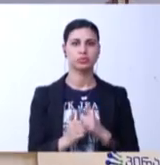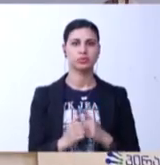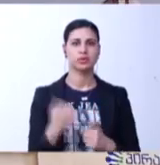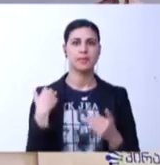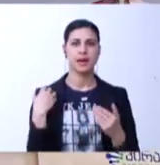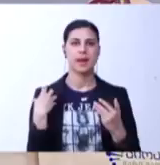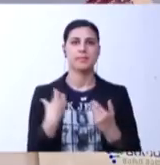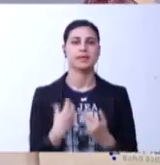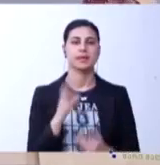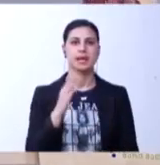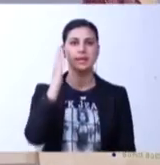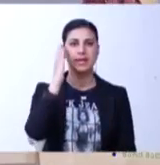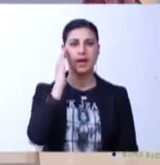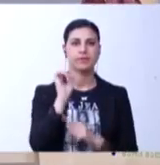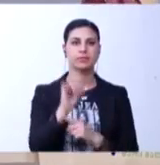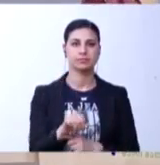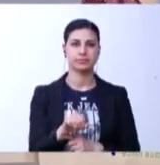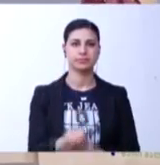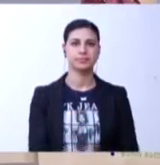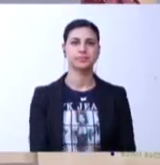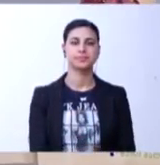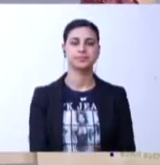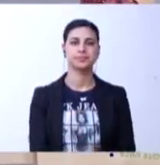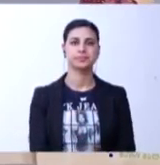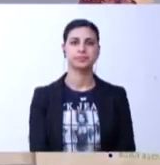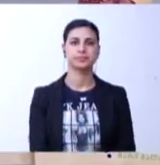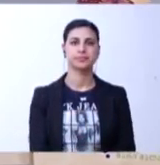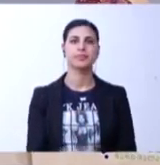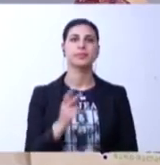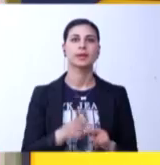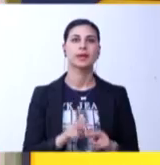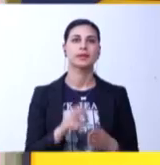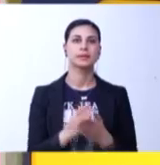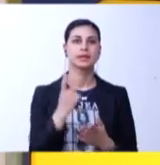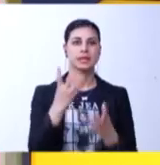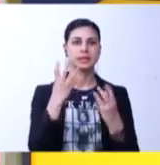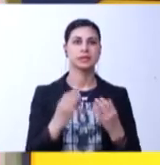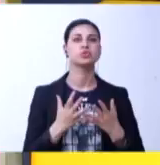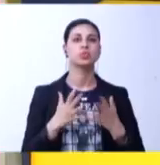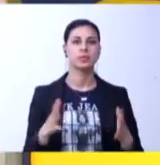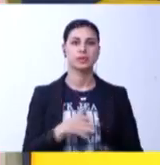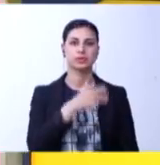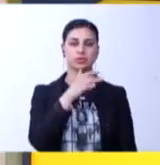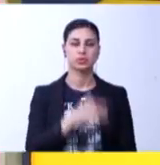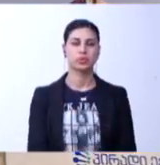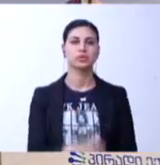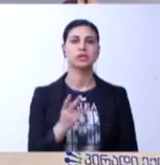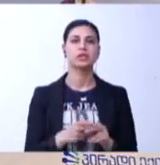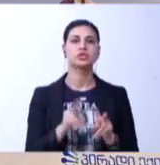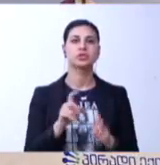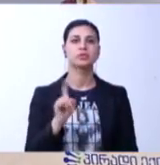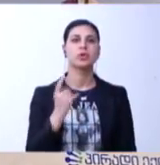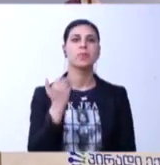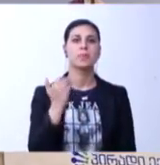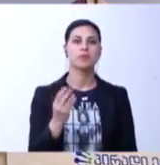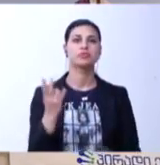მხრები დაშვებული და თავი არის ესეთი წინ წამოწეული და ეს ხდება დღის უმეტეს ნაწილის განმავლობაში. ეს ნიშნავს იმას, რომ